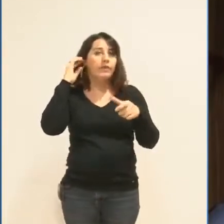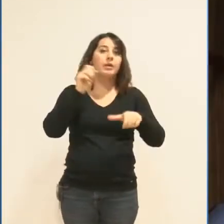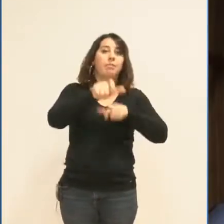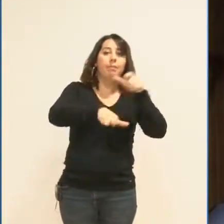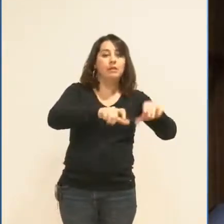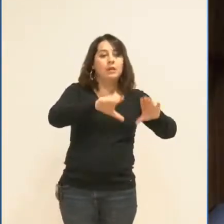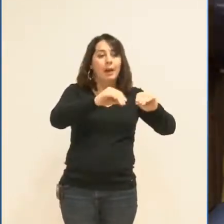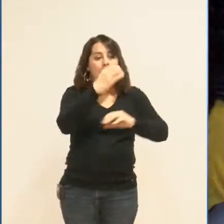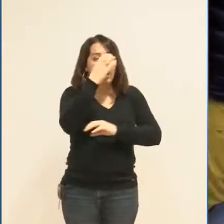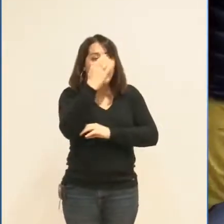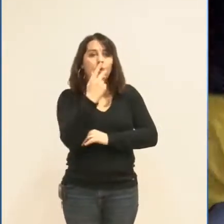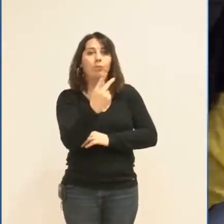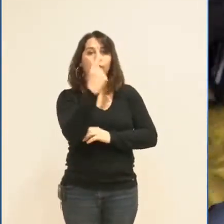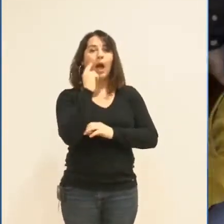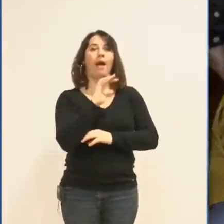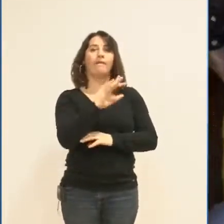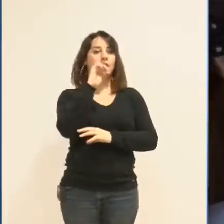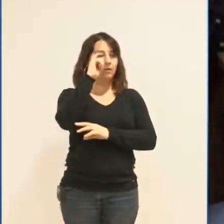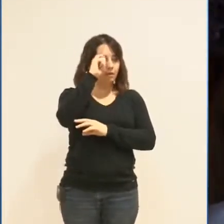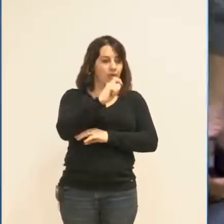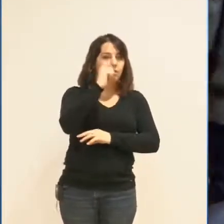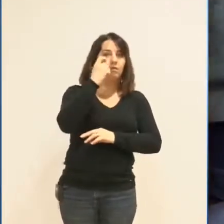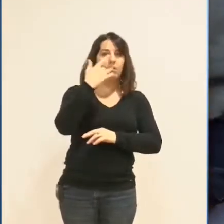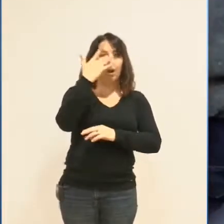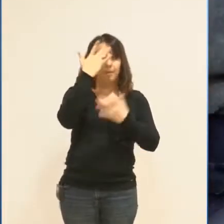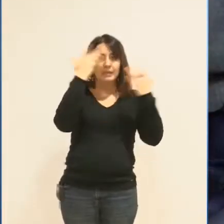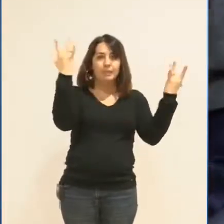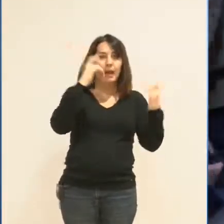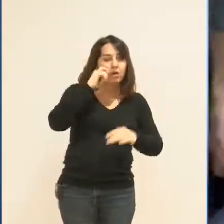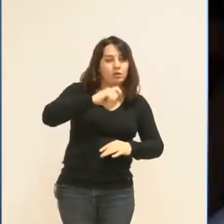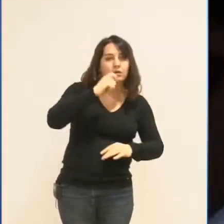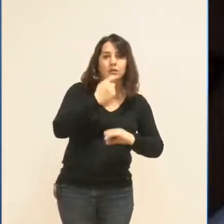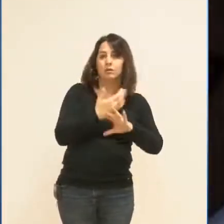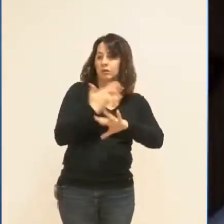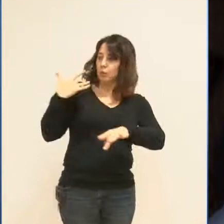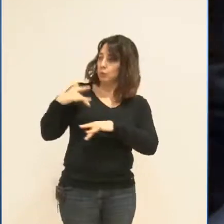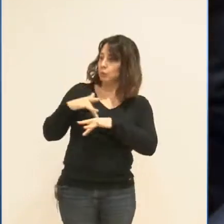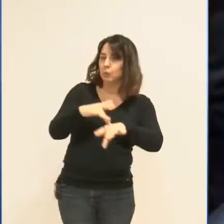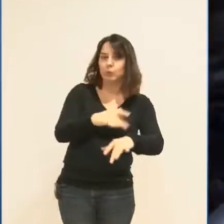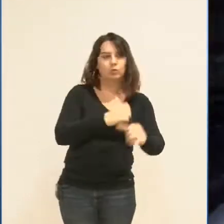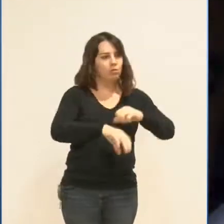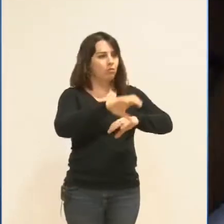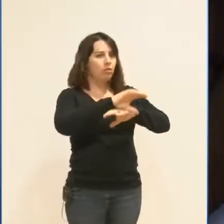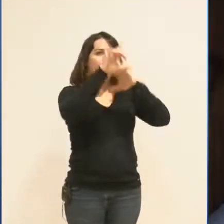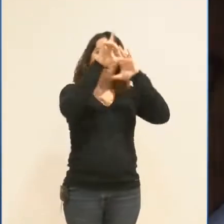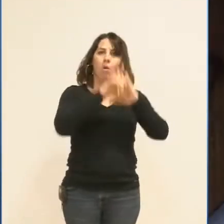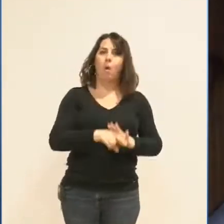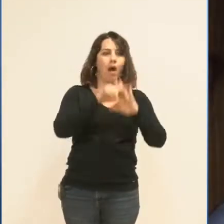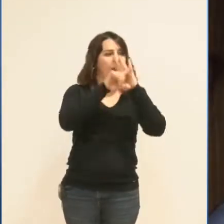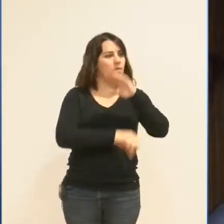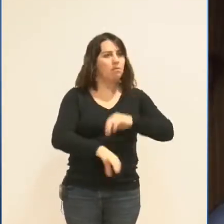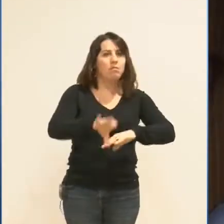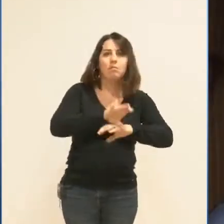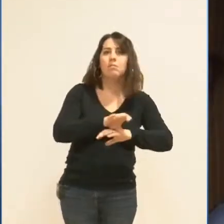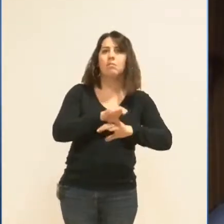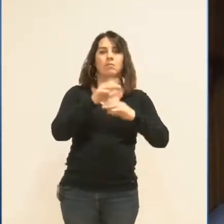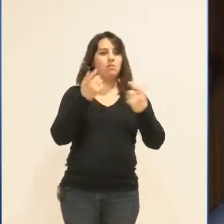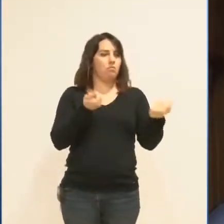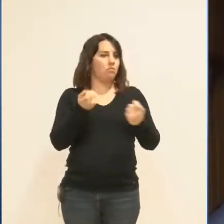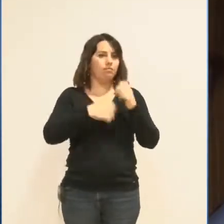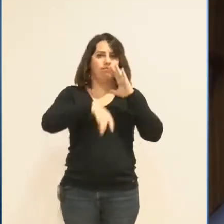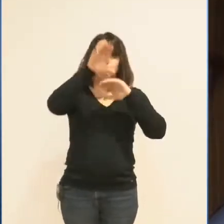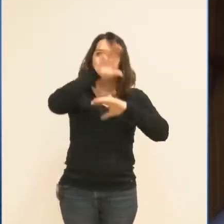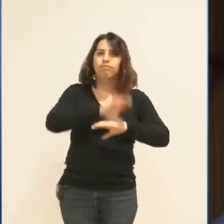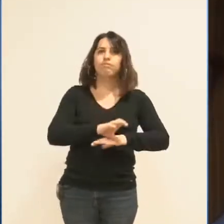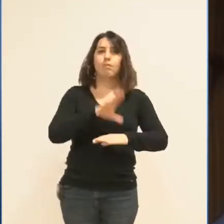parce que ces avis-là relèvent d'une expertise d'usage qui me semble très précise, complémentaire à nos lois, à nos règlements, à nos directives et même à nos